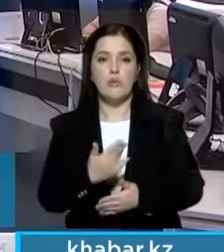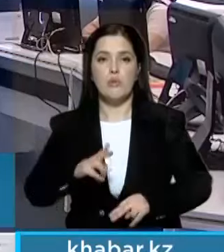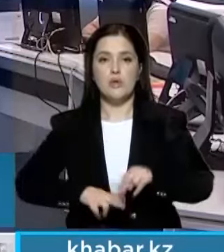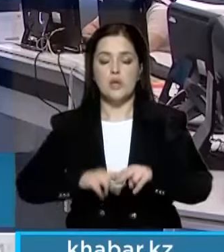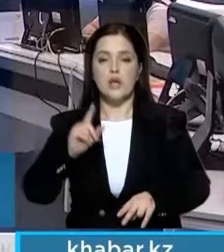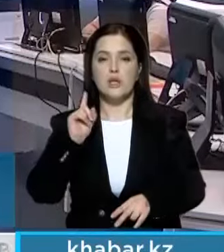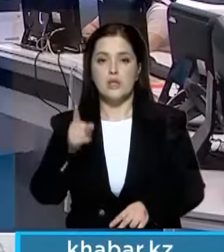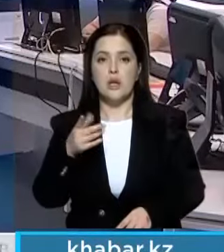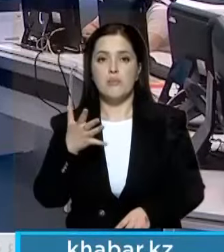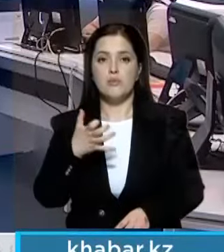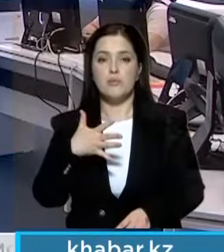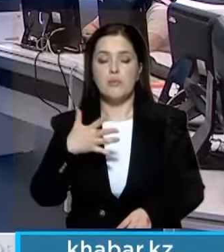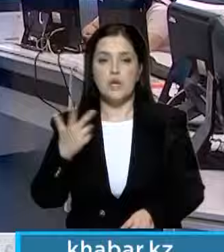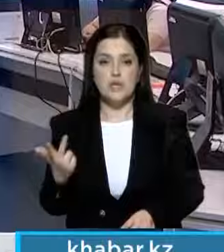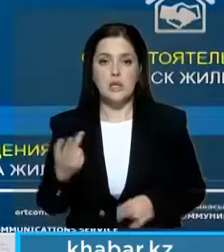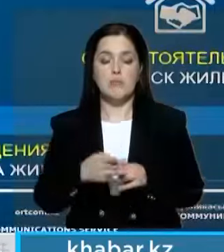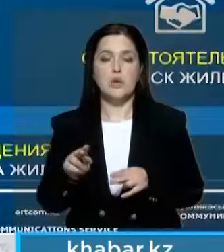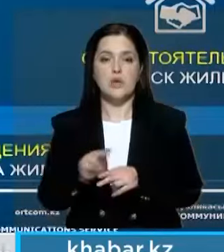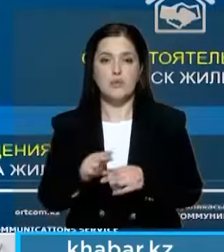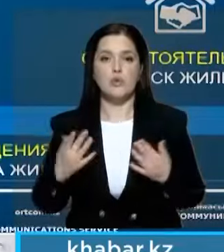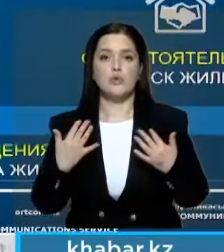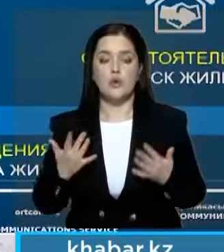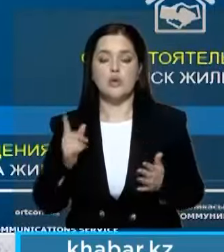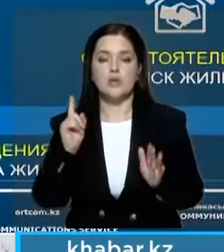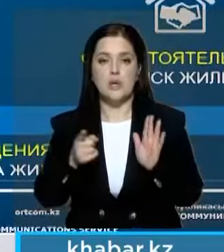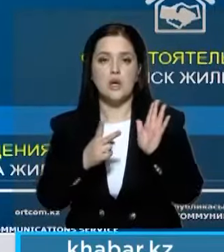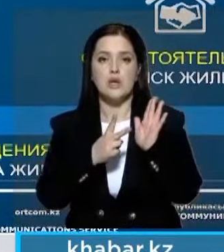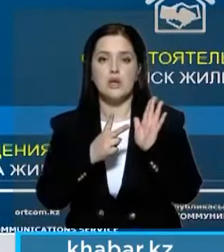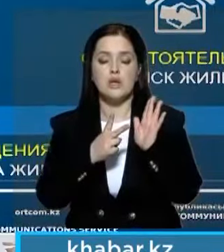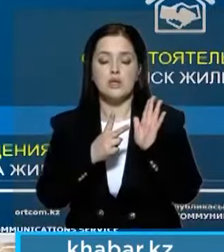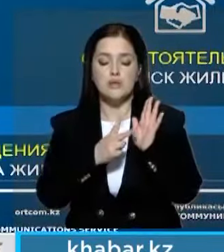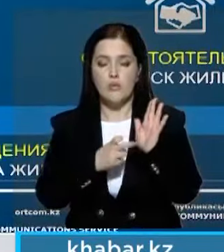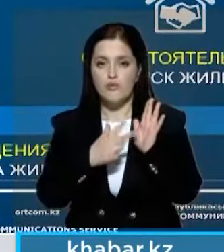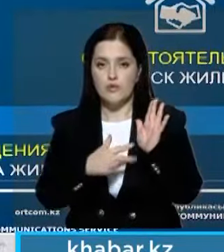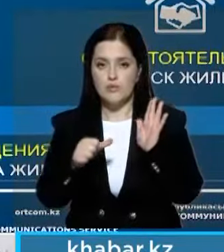1553 из них, а в ремонте нуждается 1786 домов.